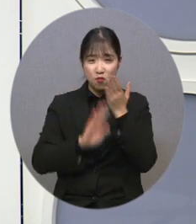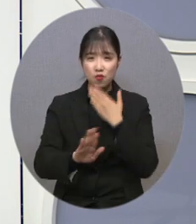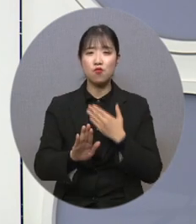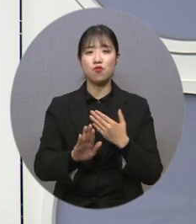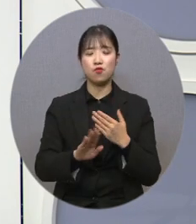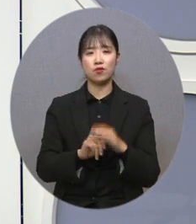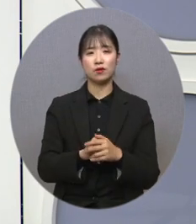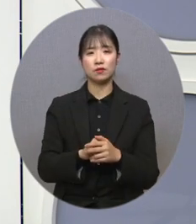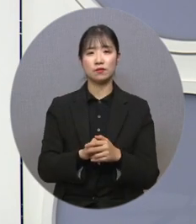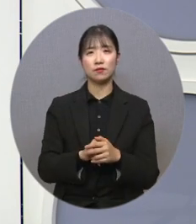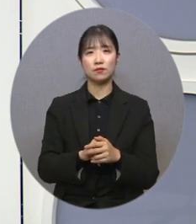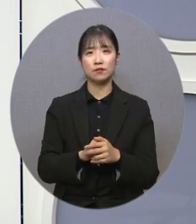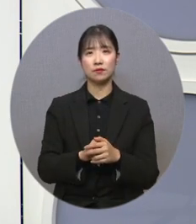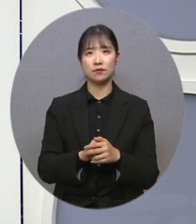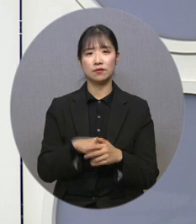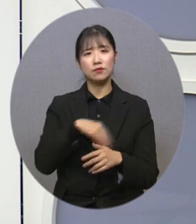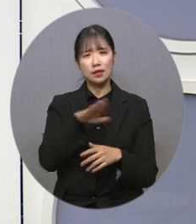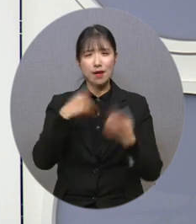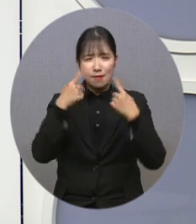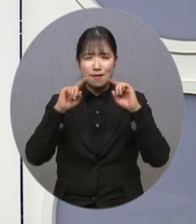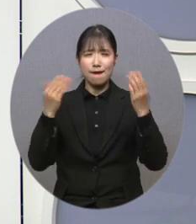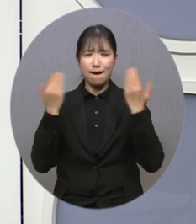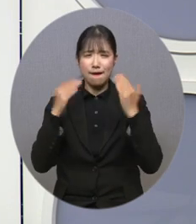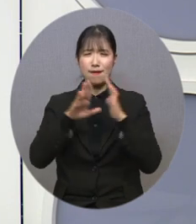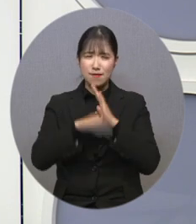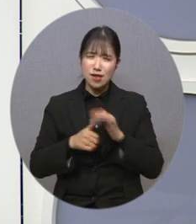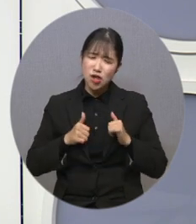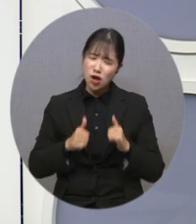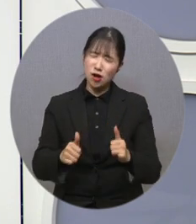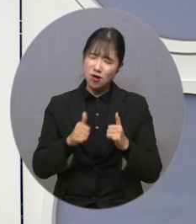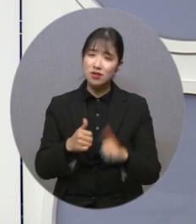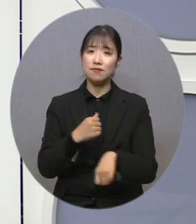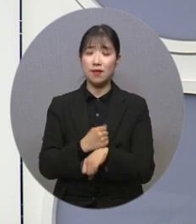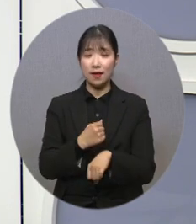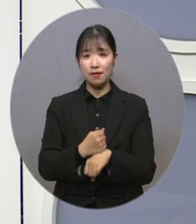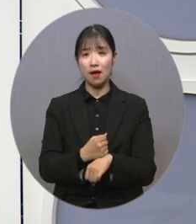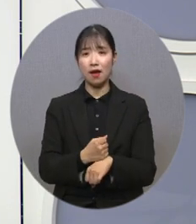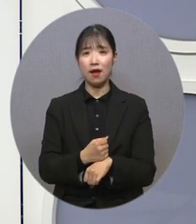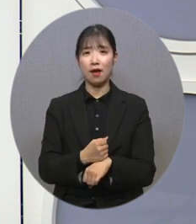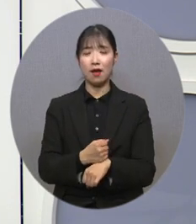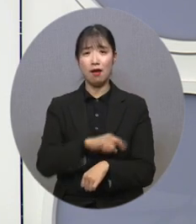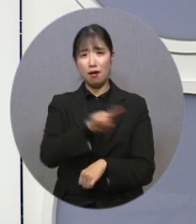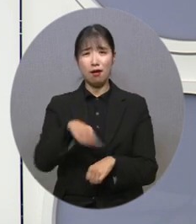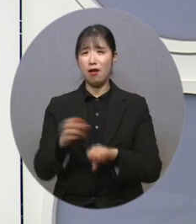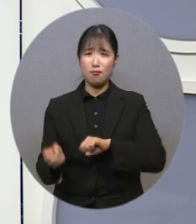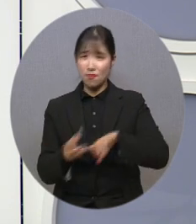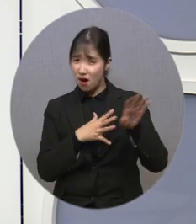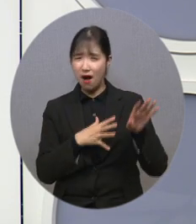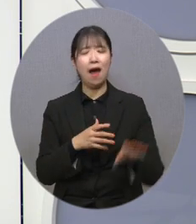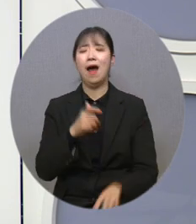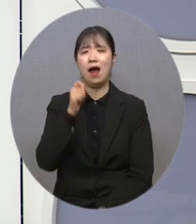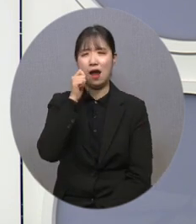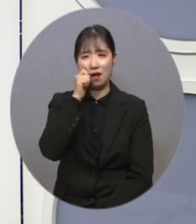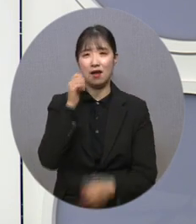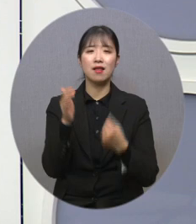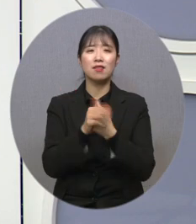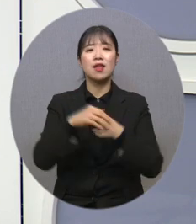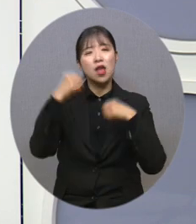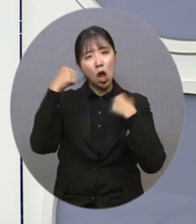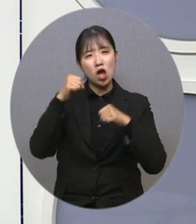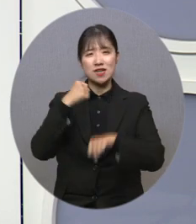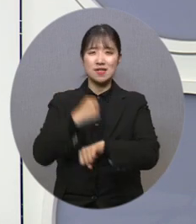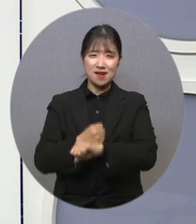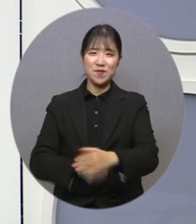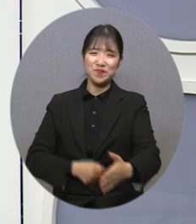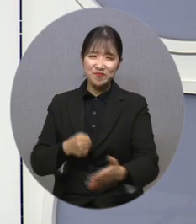후에도 아, 우리가 대학생 때 그렇게 열심히 하던 거를 그냥 버릴 수 없지 않느냐 해서 연극을 해보자